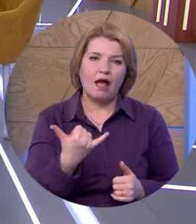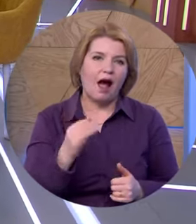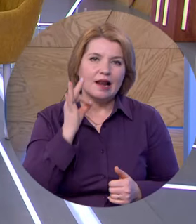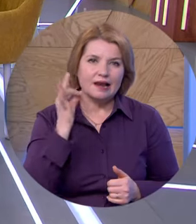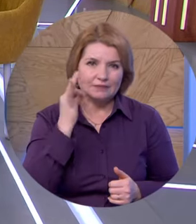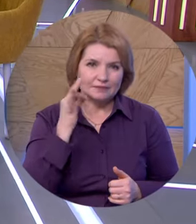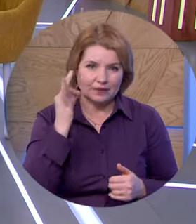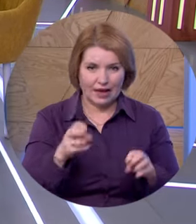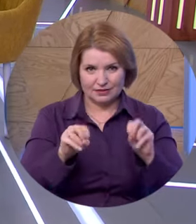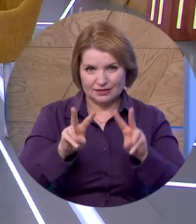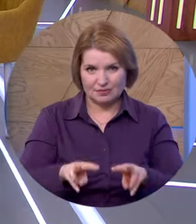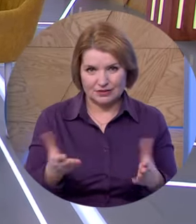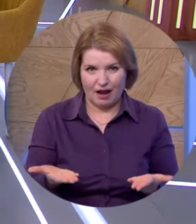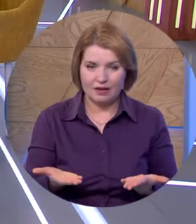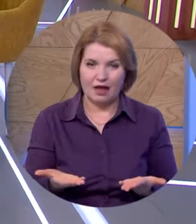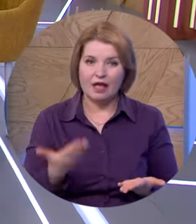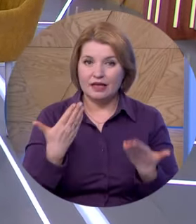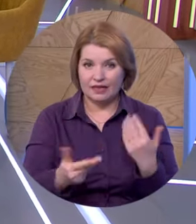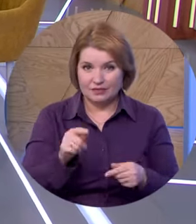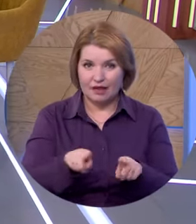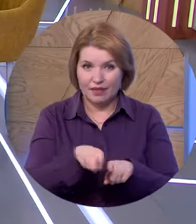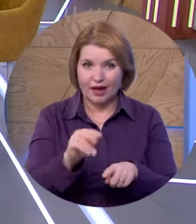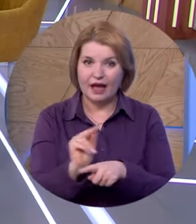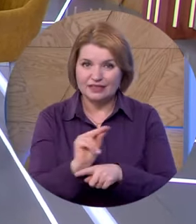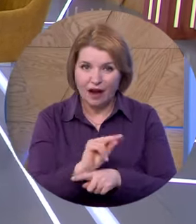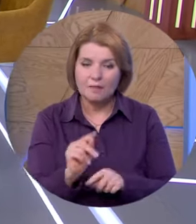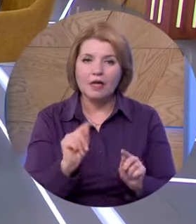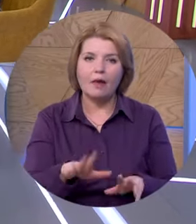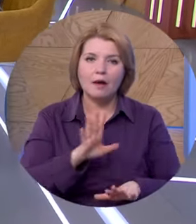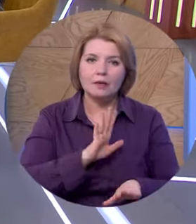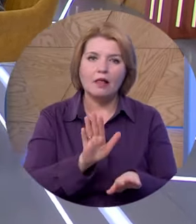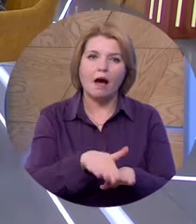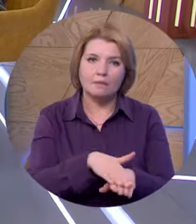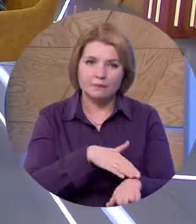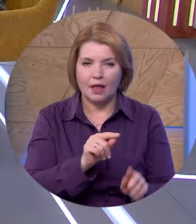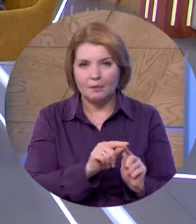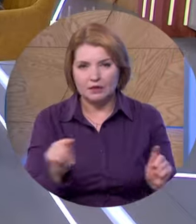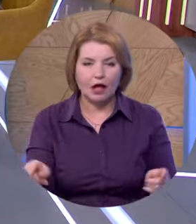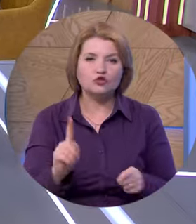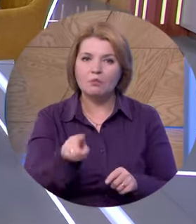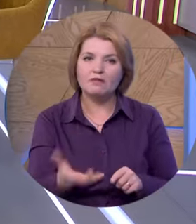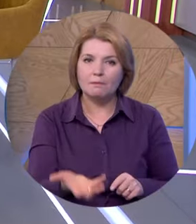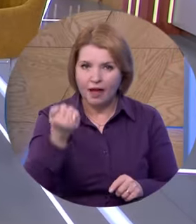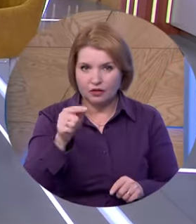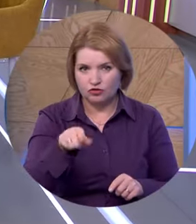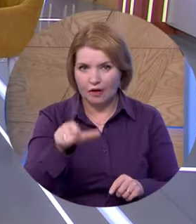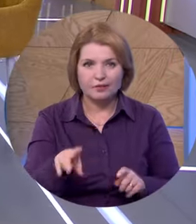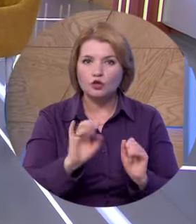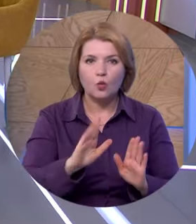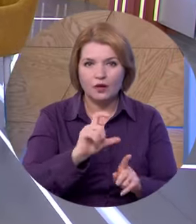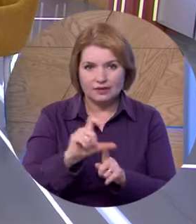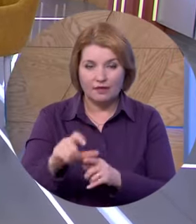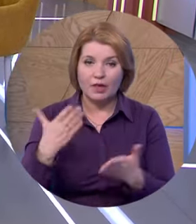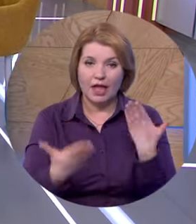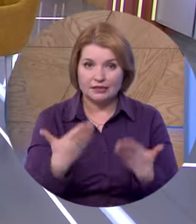поддерживающая терапия, если это терапия, она была бы продолжающейся, чтобы мы поддерживали это не просто словами, а чтобы мы действительно, если это ребенок, участвовали